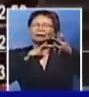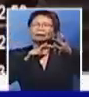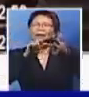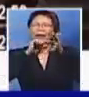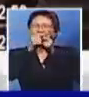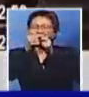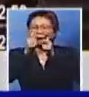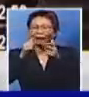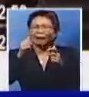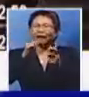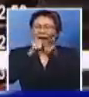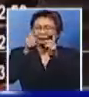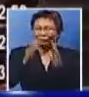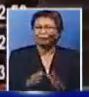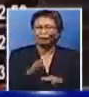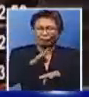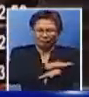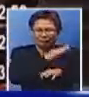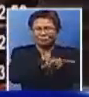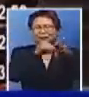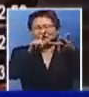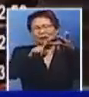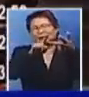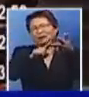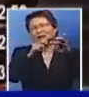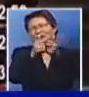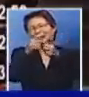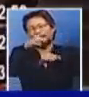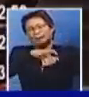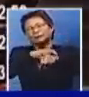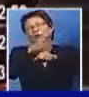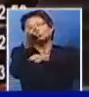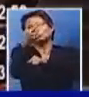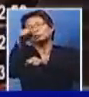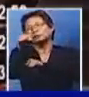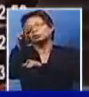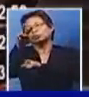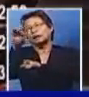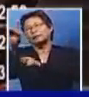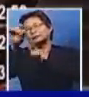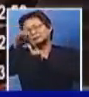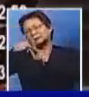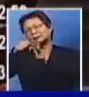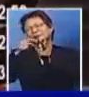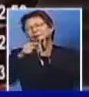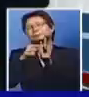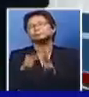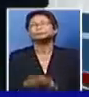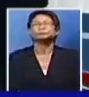atlet Brazil Rodrigo Pereira da Silva ketiga dengan masa 12.28 saat.